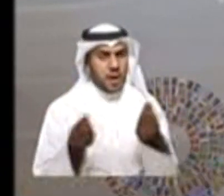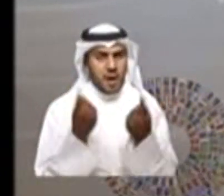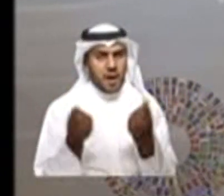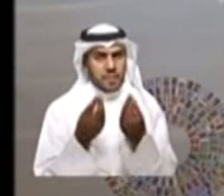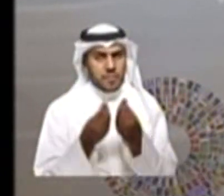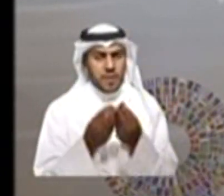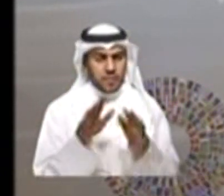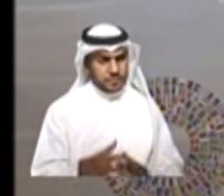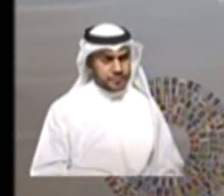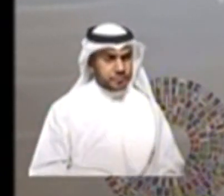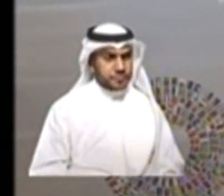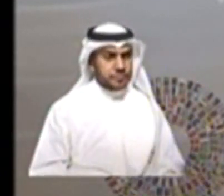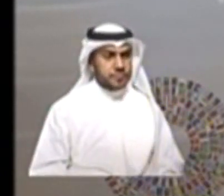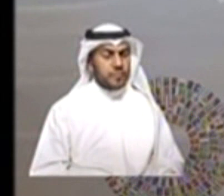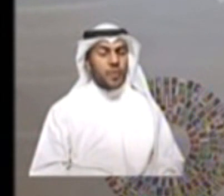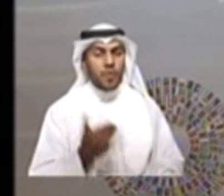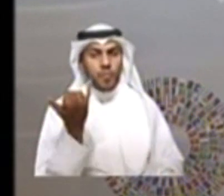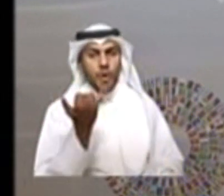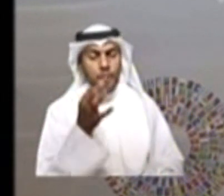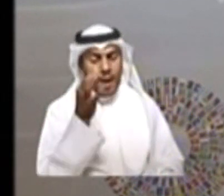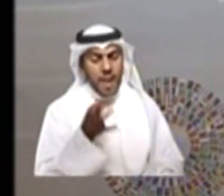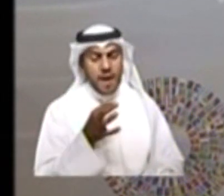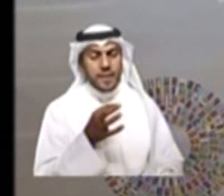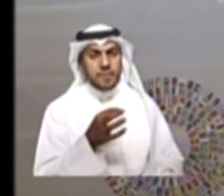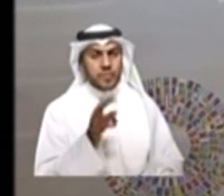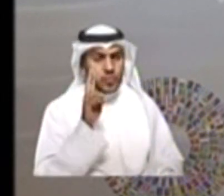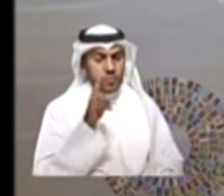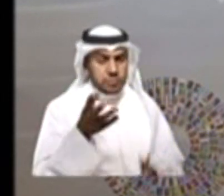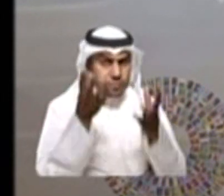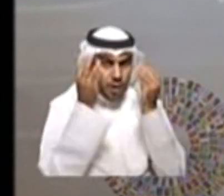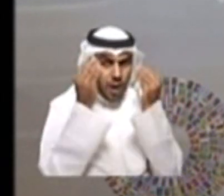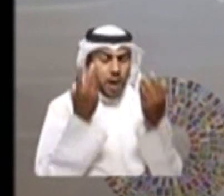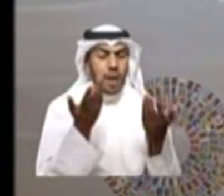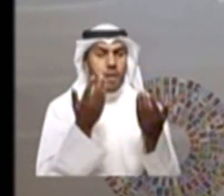الاجتماعات. مهم جدا ان يكون هذا الحضور التفاعلي للاطلاع على هذه التجارب.